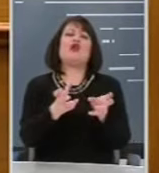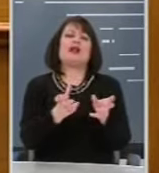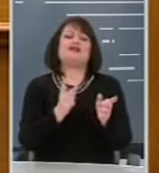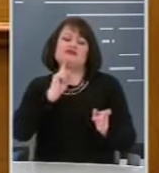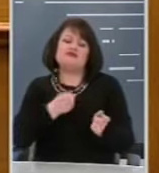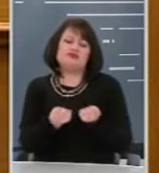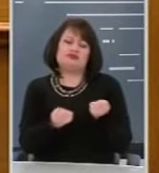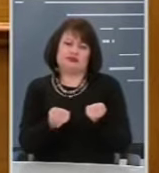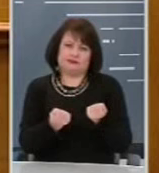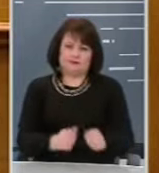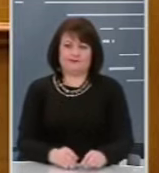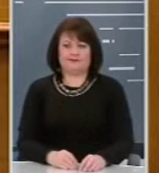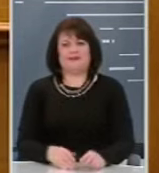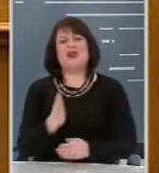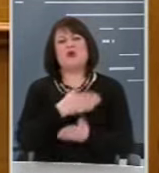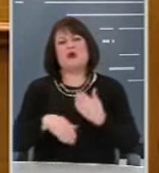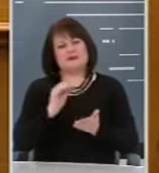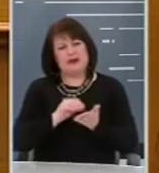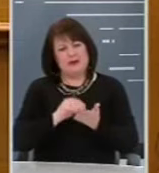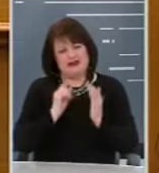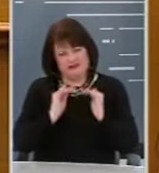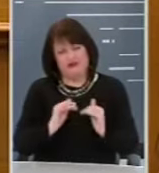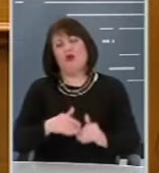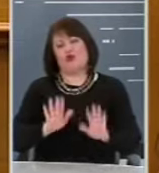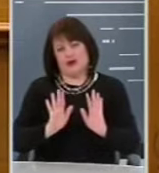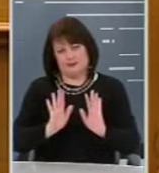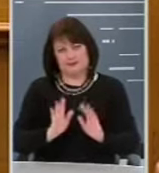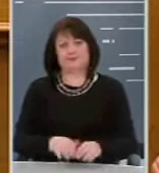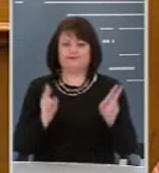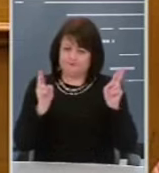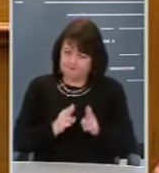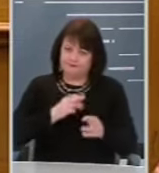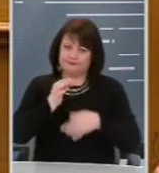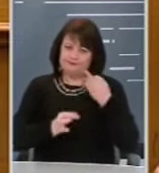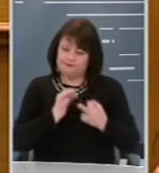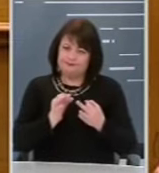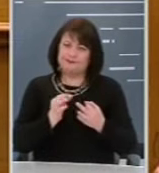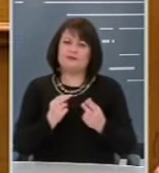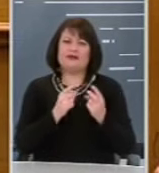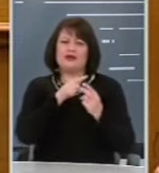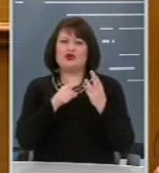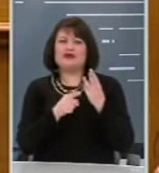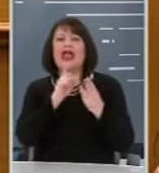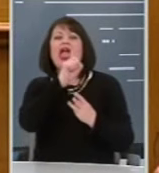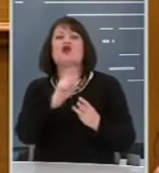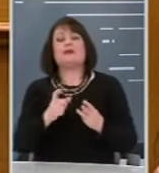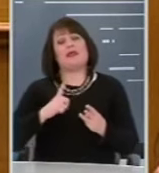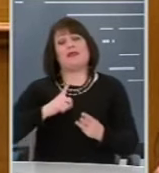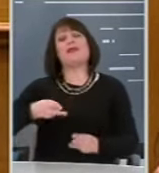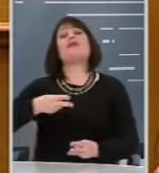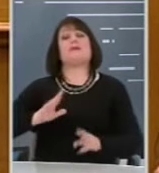ενημέρωσης δεν θα σας κουράσω επαναλαμβάνοντας τα ίδια θα περιοριστώ μόνο στο να θέσω δύο-τρία ρητορικά